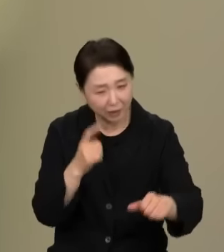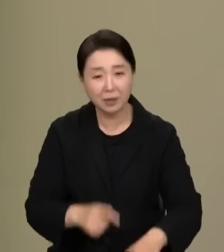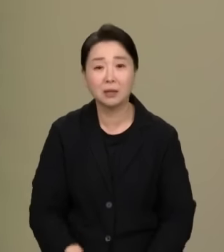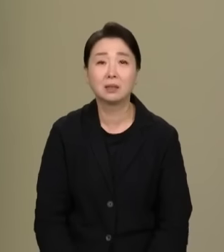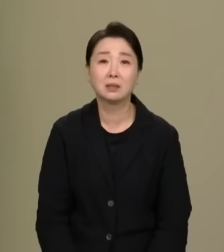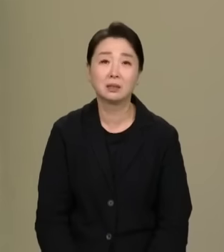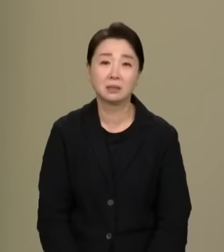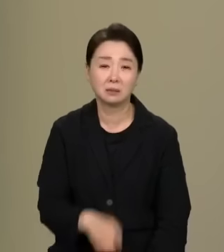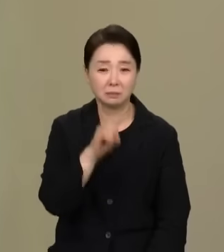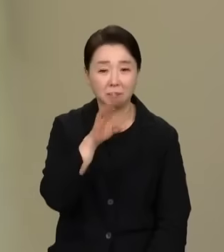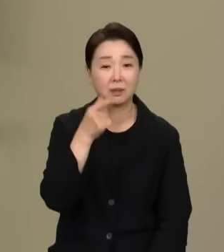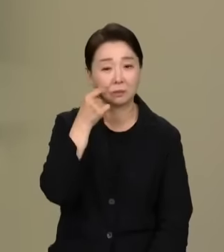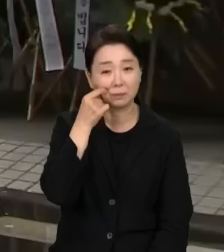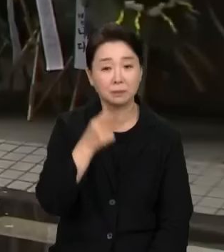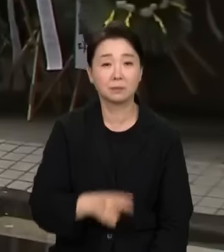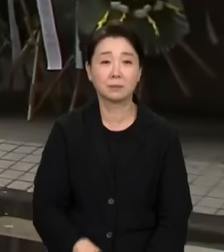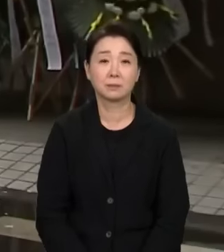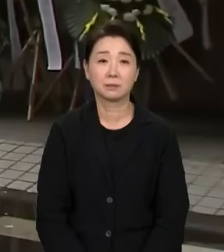말을 제대로 잇지 못합니다.